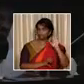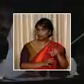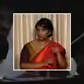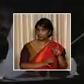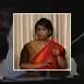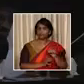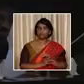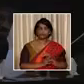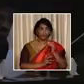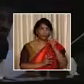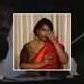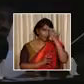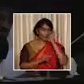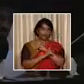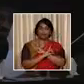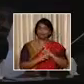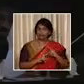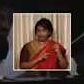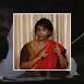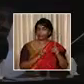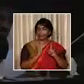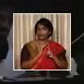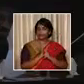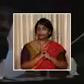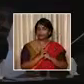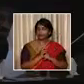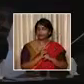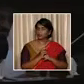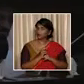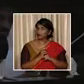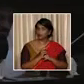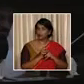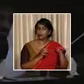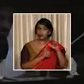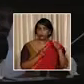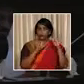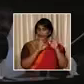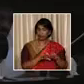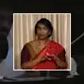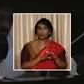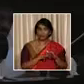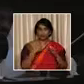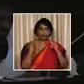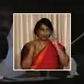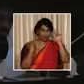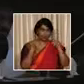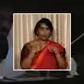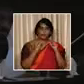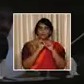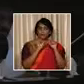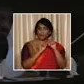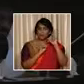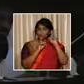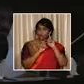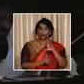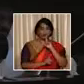தமிழீழ விடுதலை புலிகளுடைய மருத்துவத்துறை போராளியான பாபு கஜேந்தினி அவர்கள் பிபிசிக்கு ஒரு வழங்கிய செவியை நான் பார்த்தேன். யூடியூப்